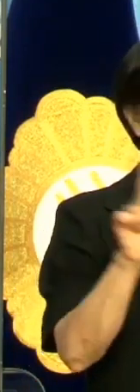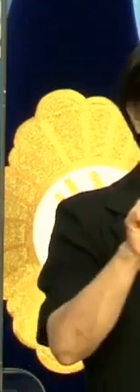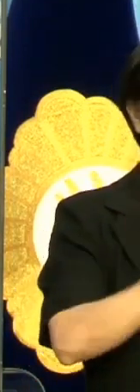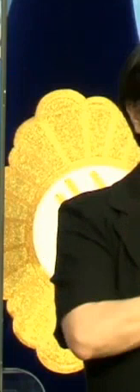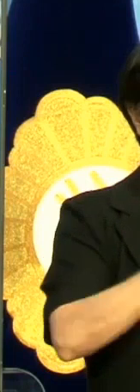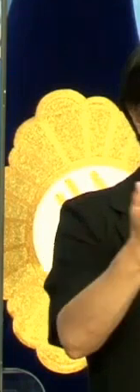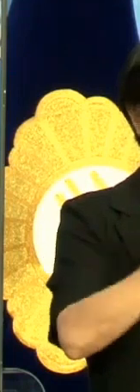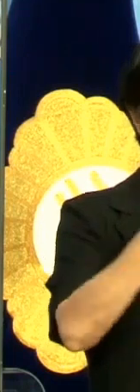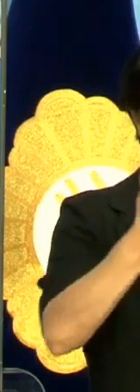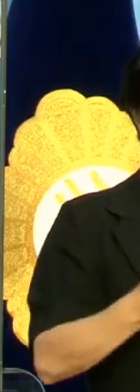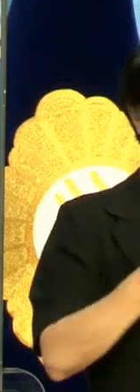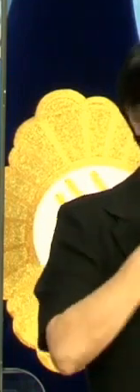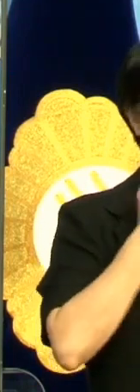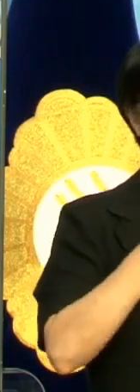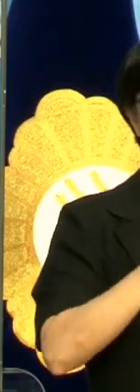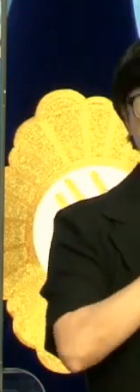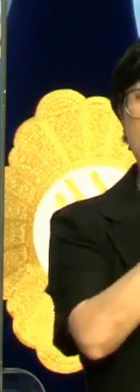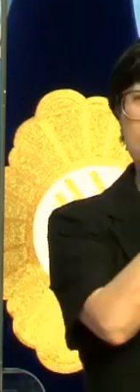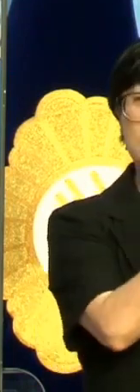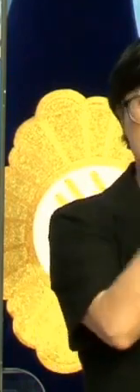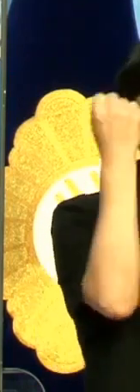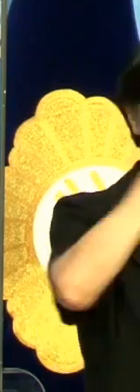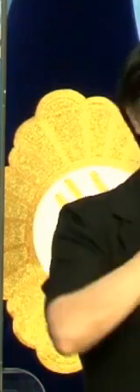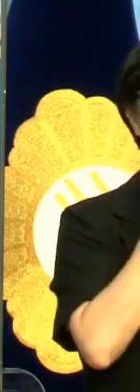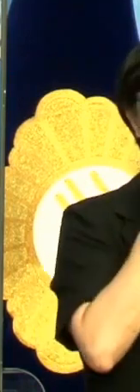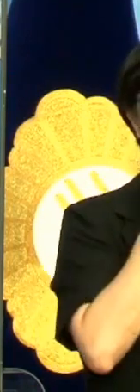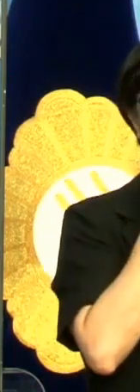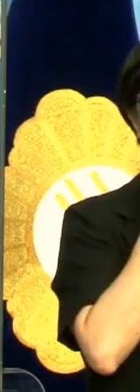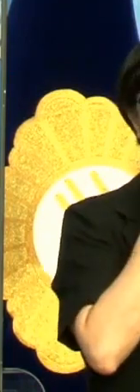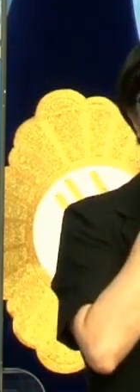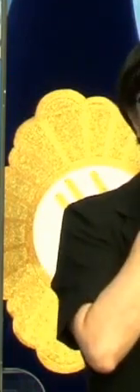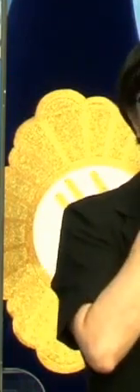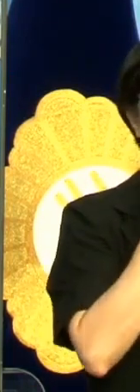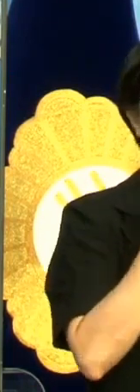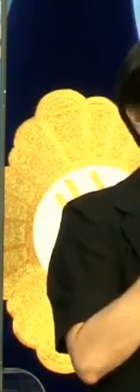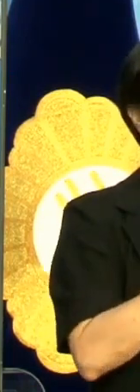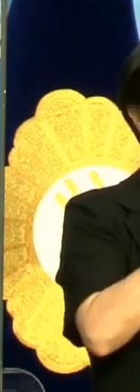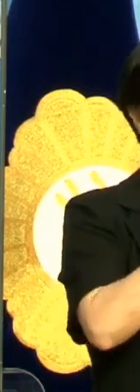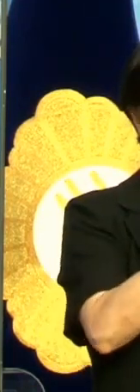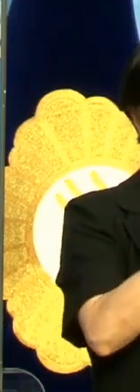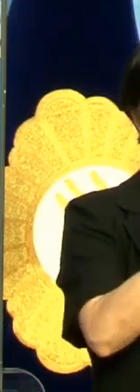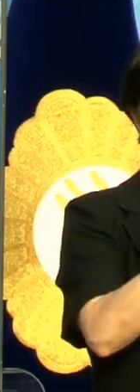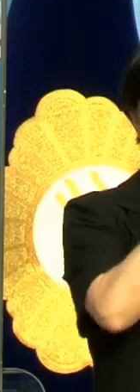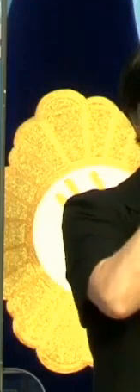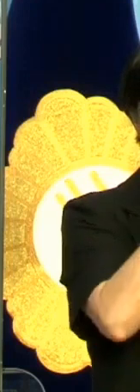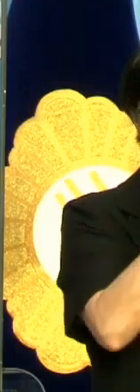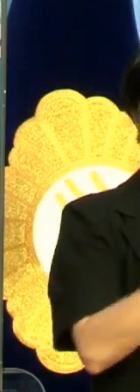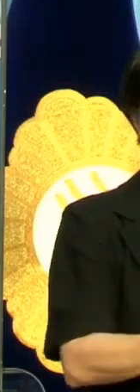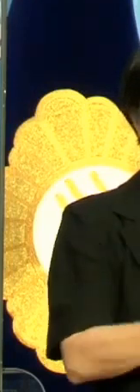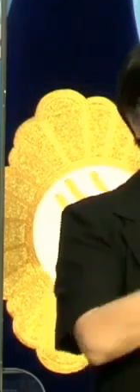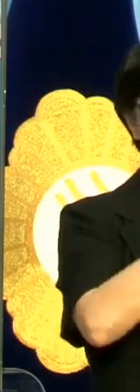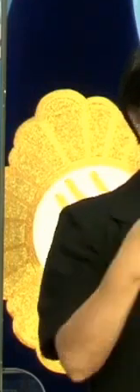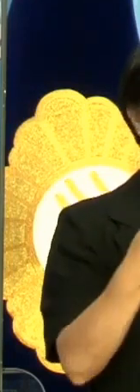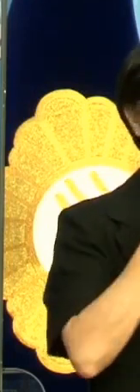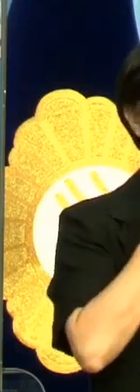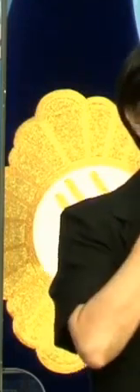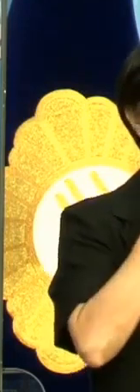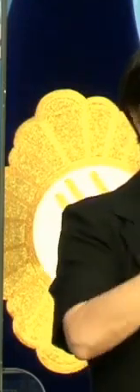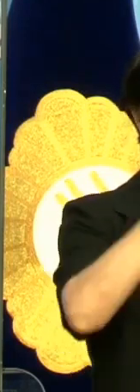관련 규정도 위반 하지 않았습니다 1차 병가 에 경우 삼성 서울병원 소견서 와